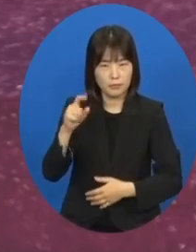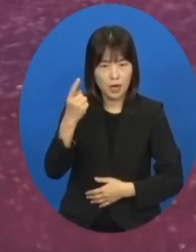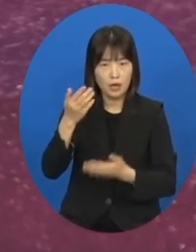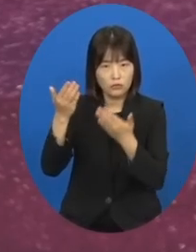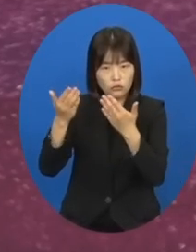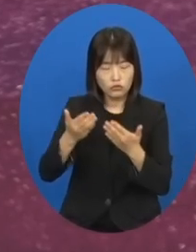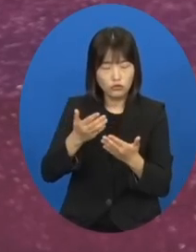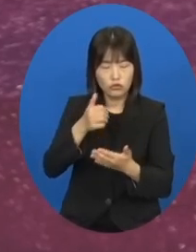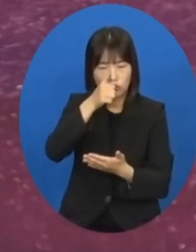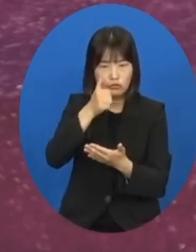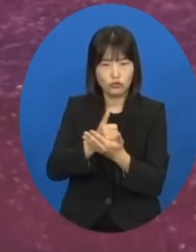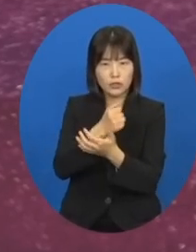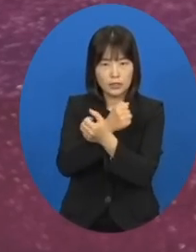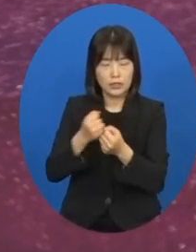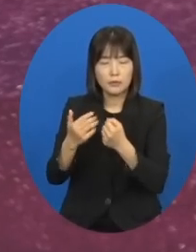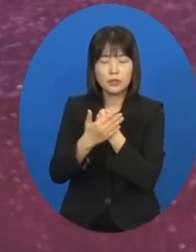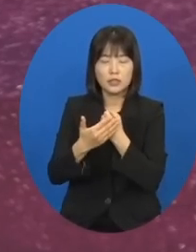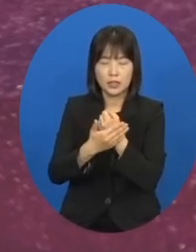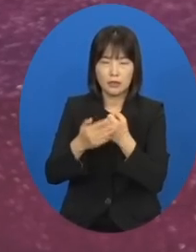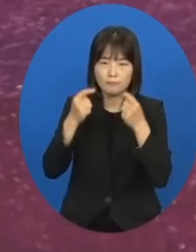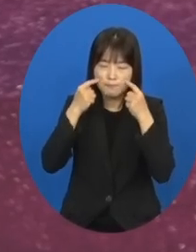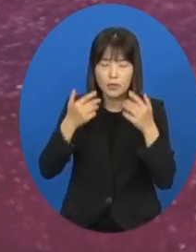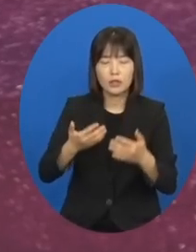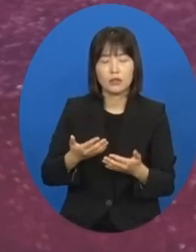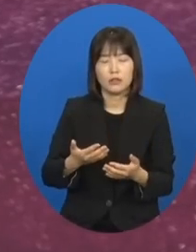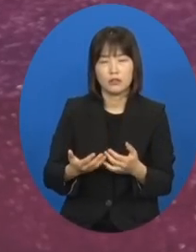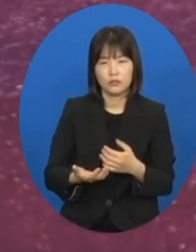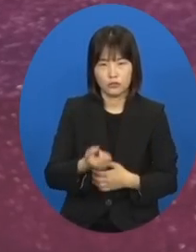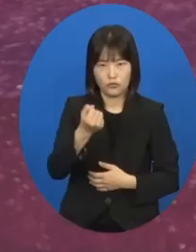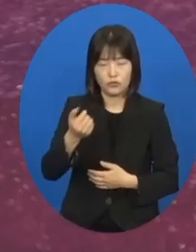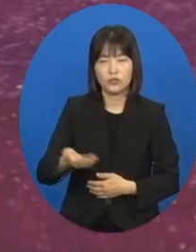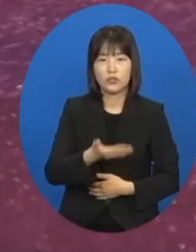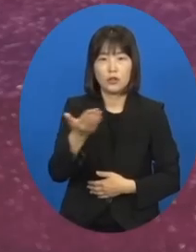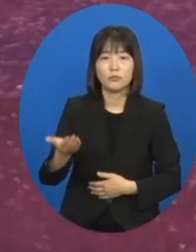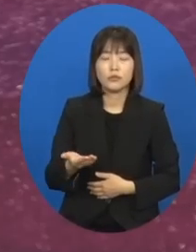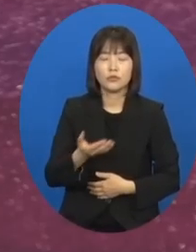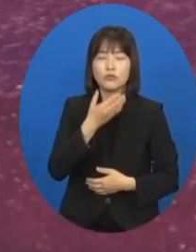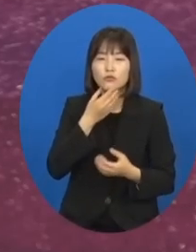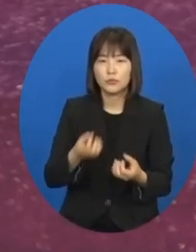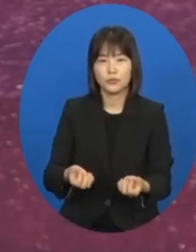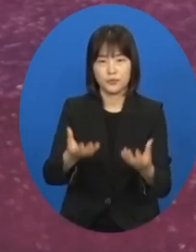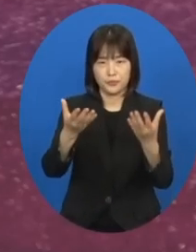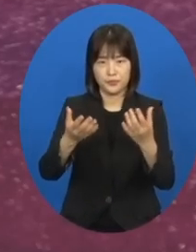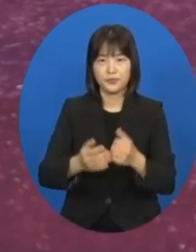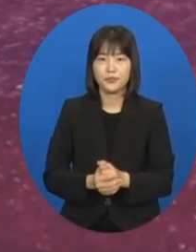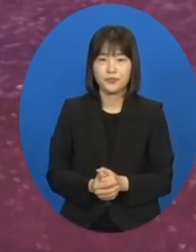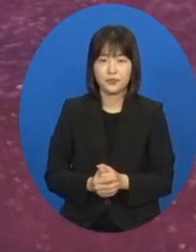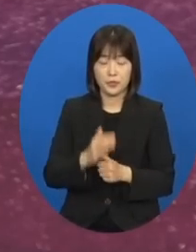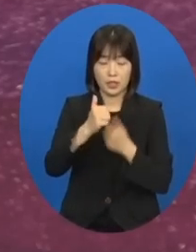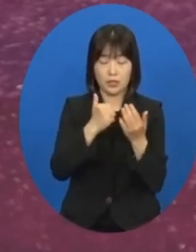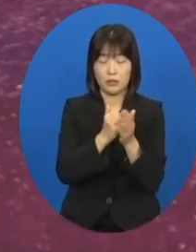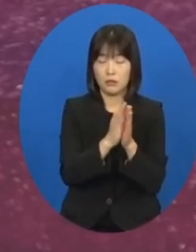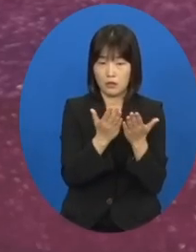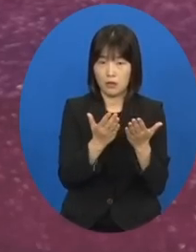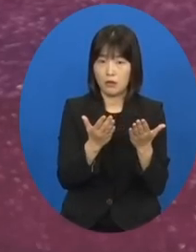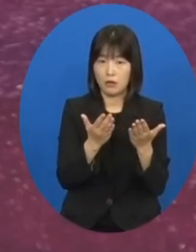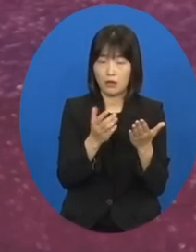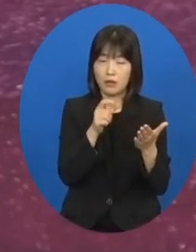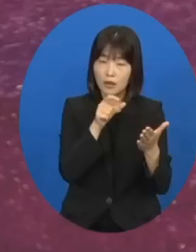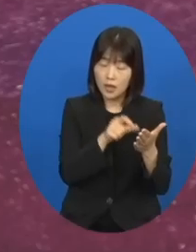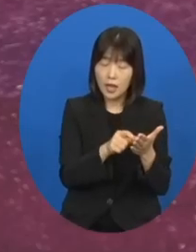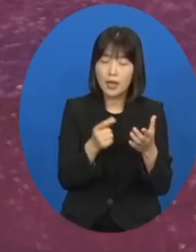죄사함의 은혜를 분명하게 누리는 여러분들이 되시기를 축복합니다 성경에도요 그런 비슷한 여인이 나옵니다